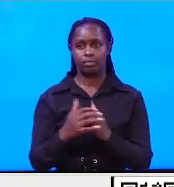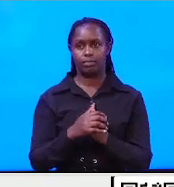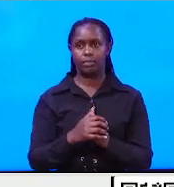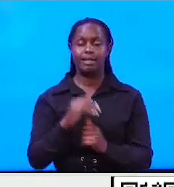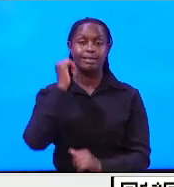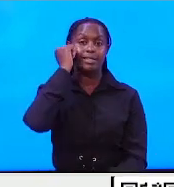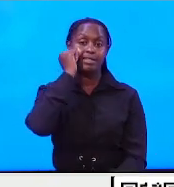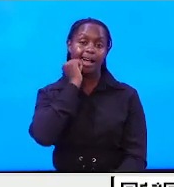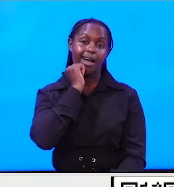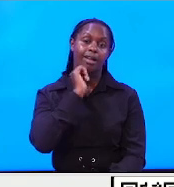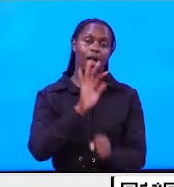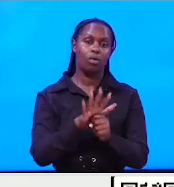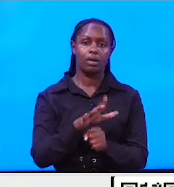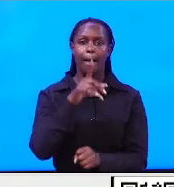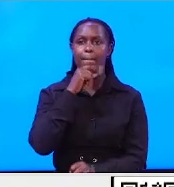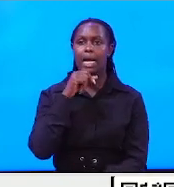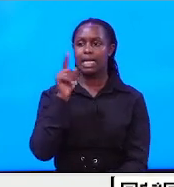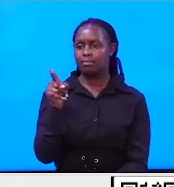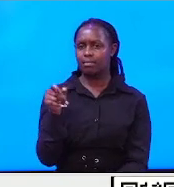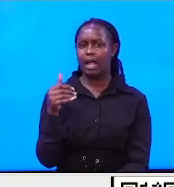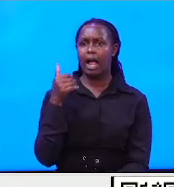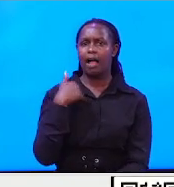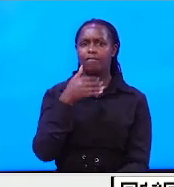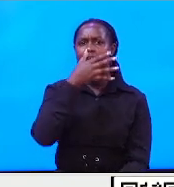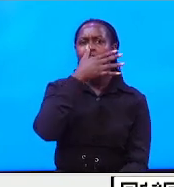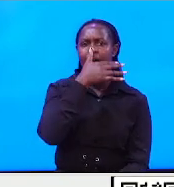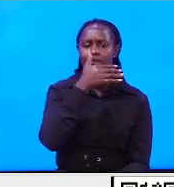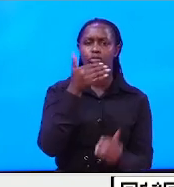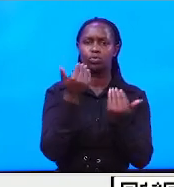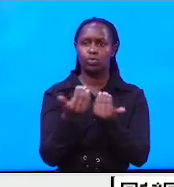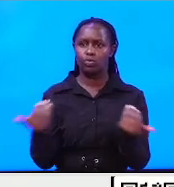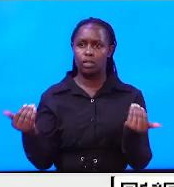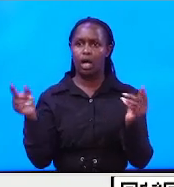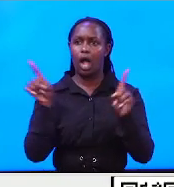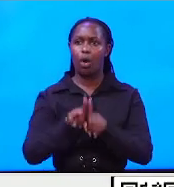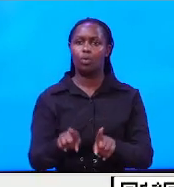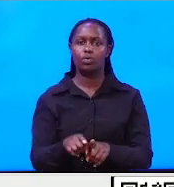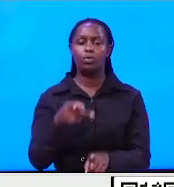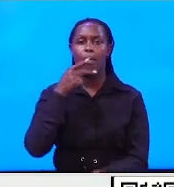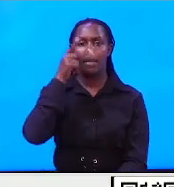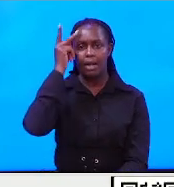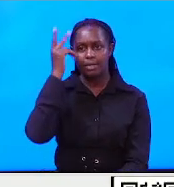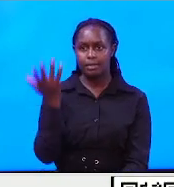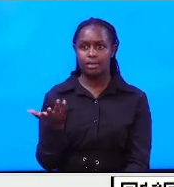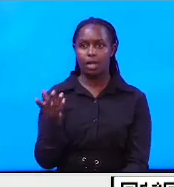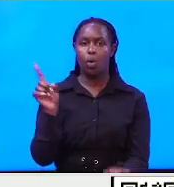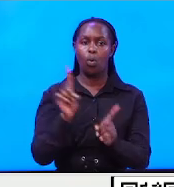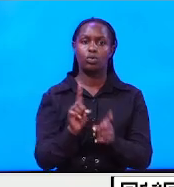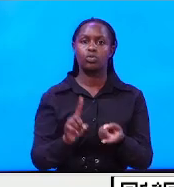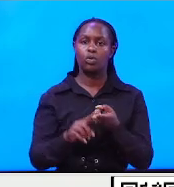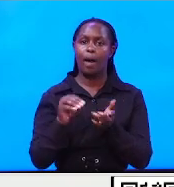sana. Huyo mzungu kwa muda amekuwa akidanganya watoto na pamoja na wazazi, amekuwa